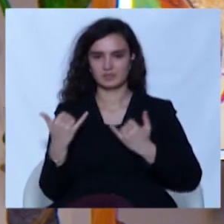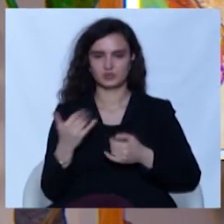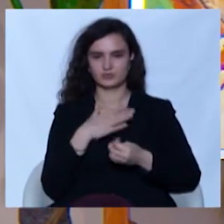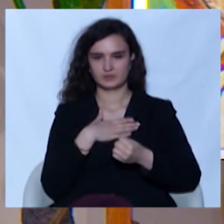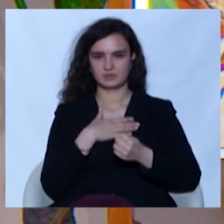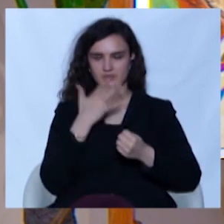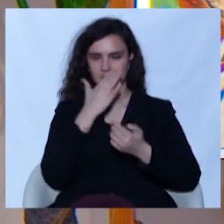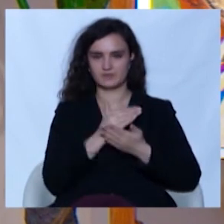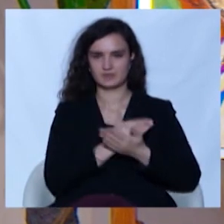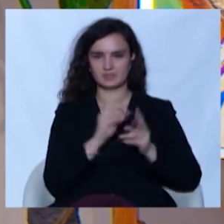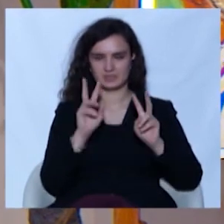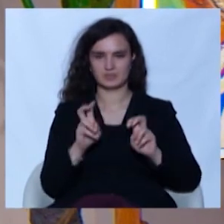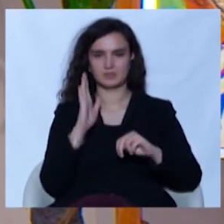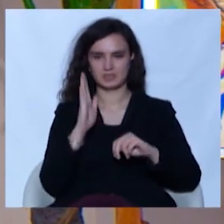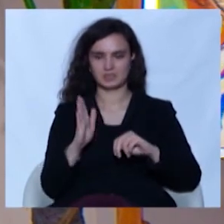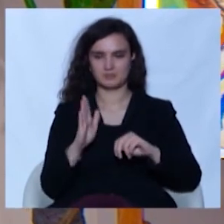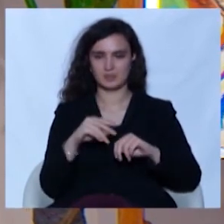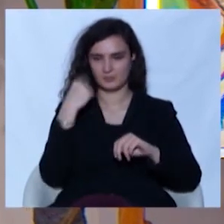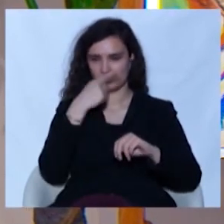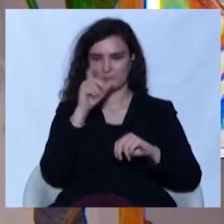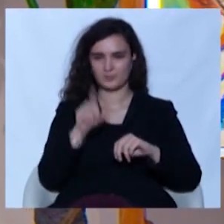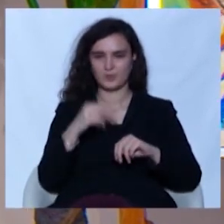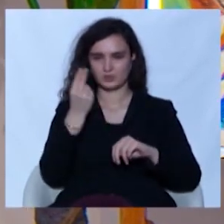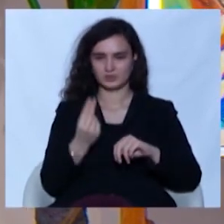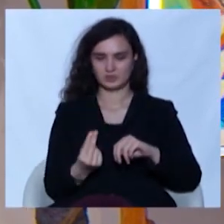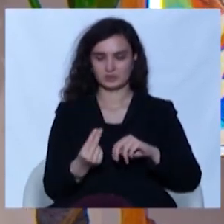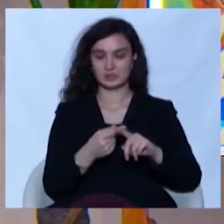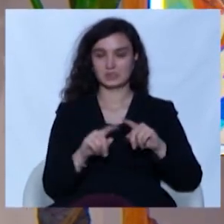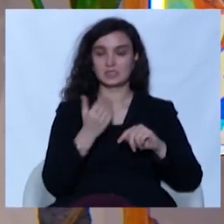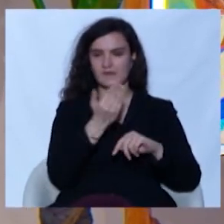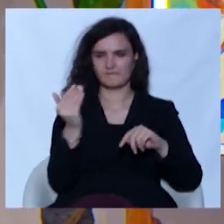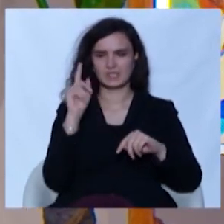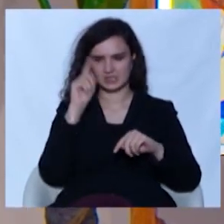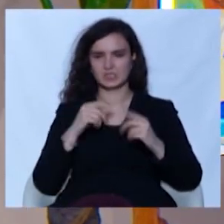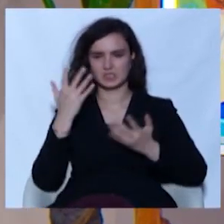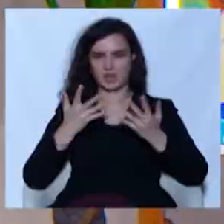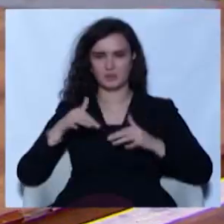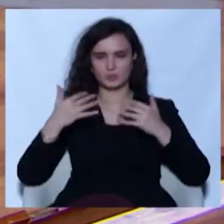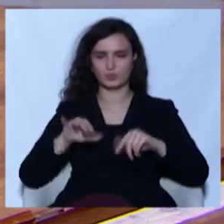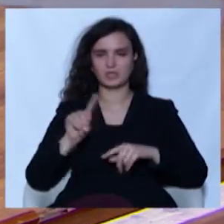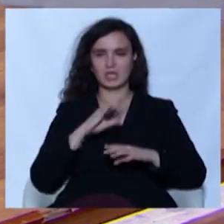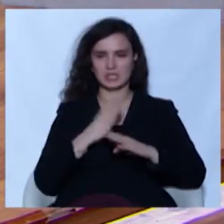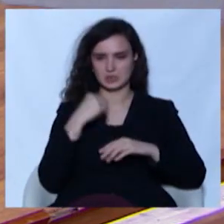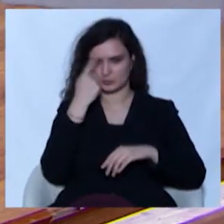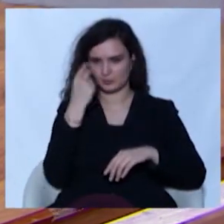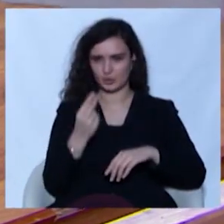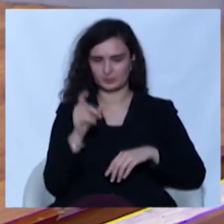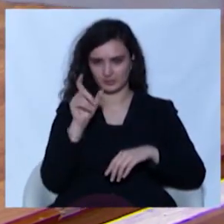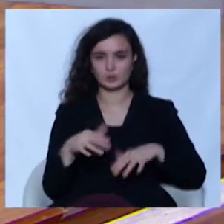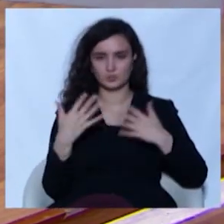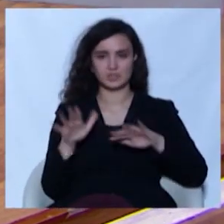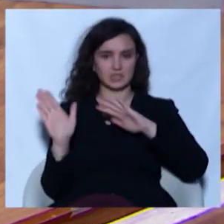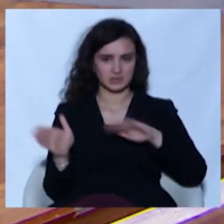დღევანდელი ჩვენი გაკვეთილის თემა იქნება პორტრეტი. Თქვენ იცით ალბათ უკვე რა არის პორტრეტი, უკვე გაიარეთ,